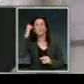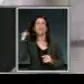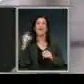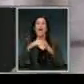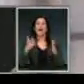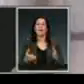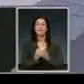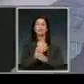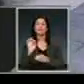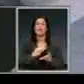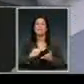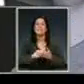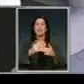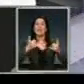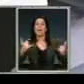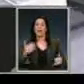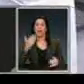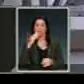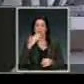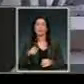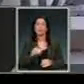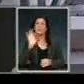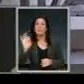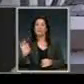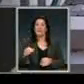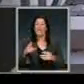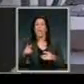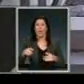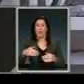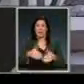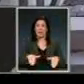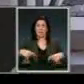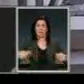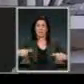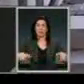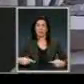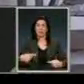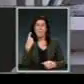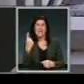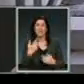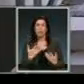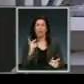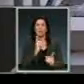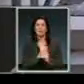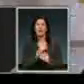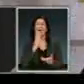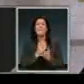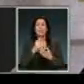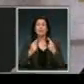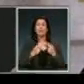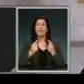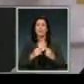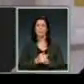משרד הרווחה בירושלים, המיועד בין היתר לנחים על כיסאות גלגלים, פשוט לא מונגש. כבר שנים. כשאני קובעת עם